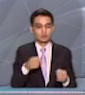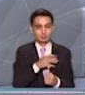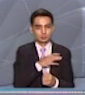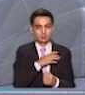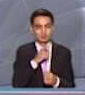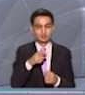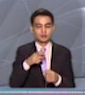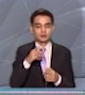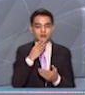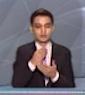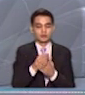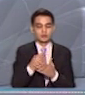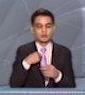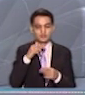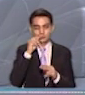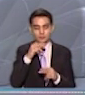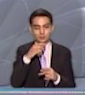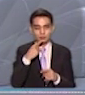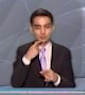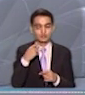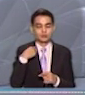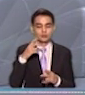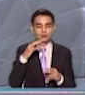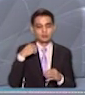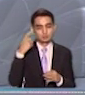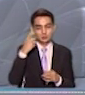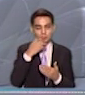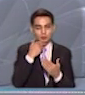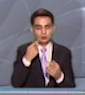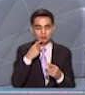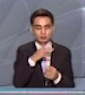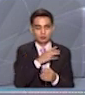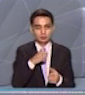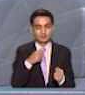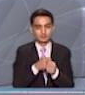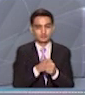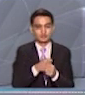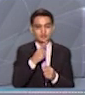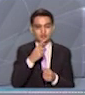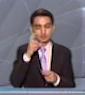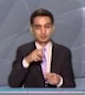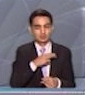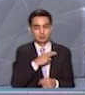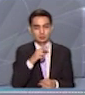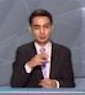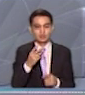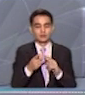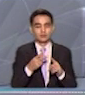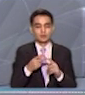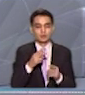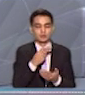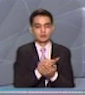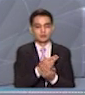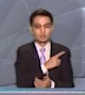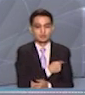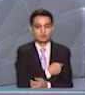жасаған мойындағанымен мас болмадым деген еді. Осы апаттан соң қатты соққы алған бір бойжеткен қайтыс болып, екіншісі